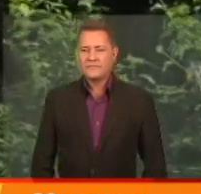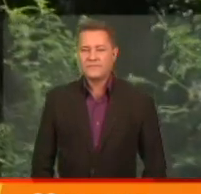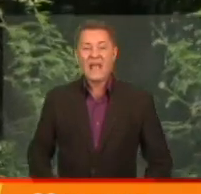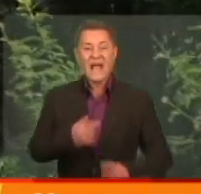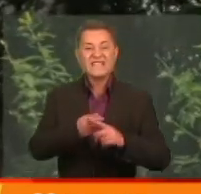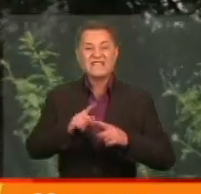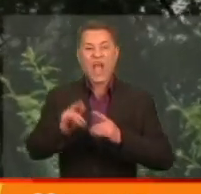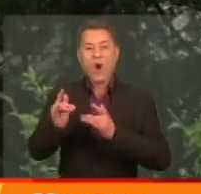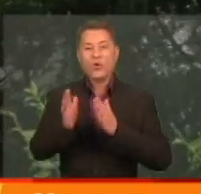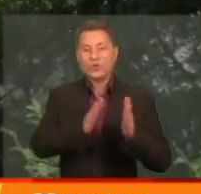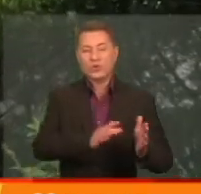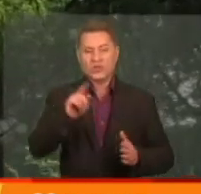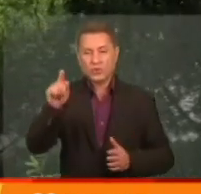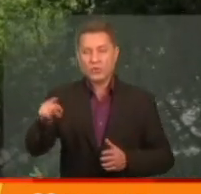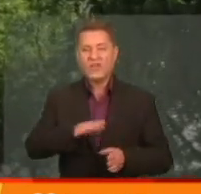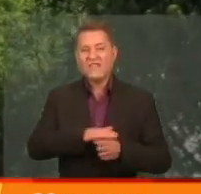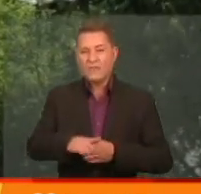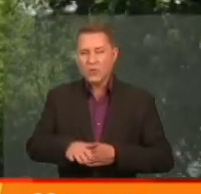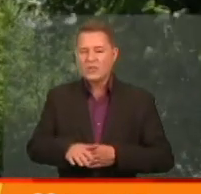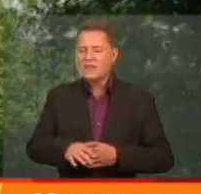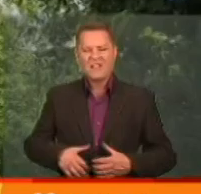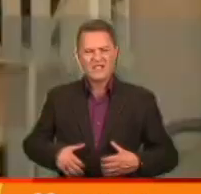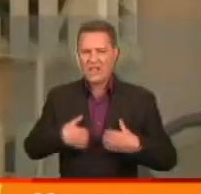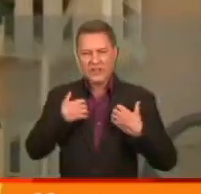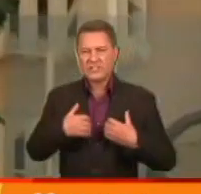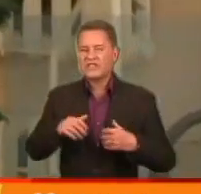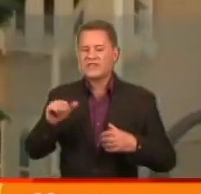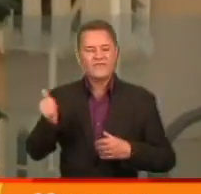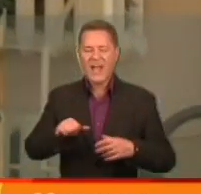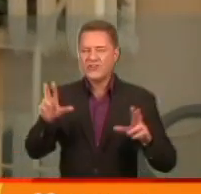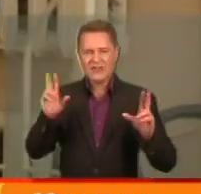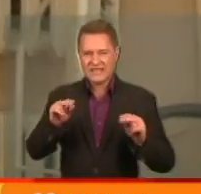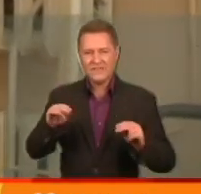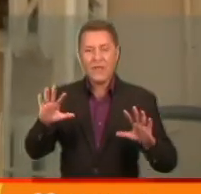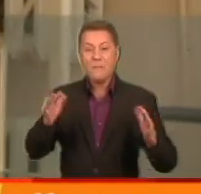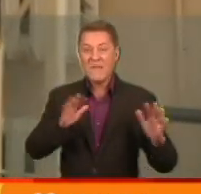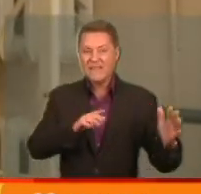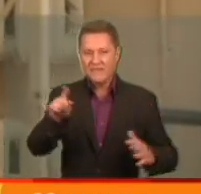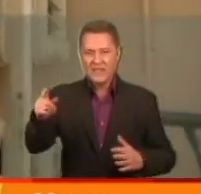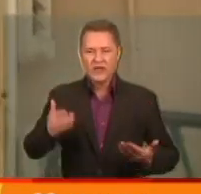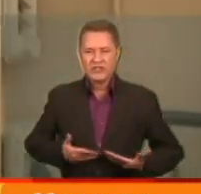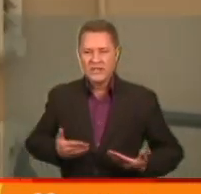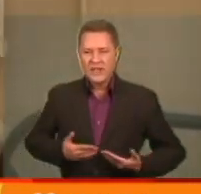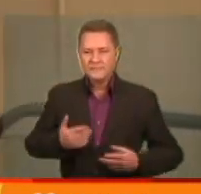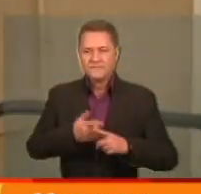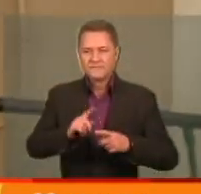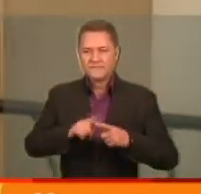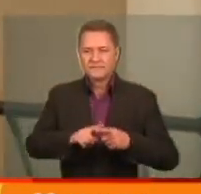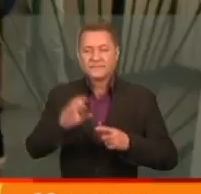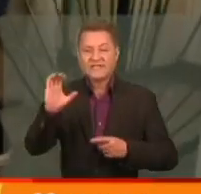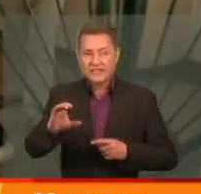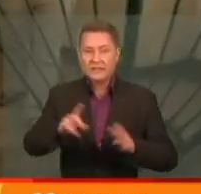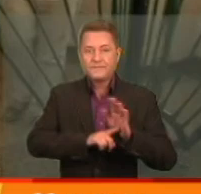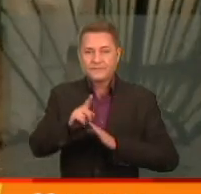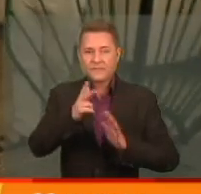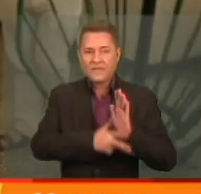Це гуртожиток. Тут відбулися найстрашніші та найщасливіші миті її життя. З 89-го